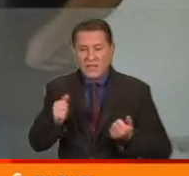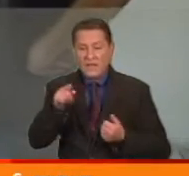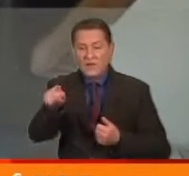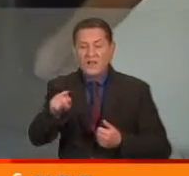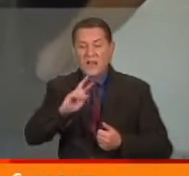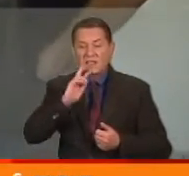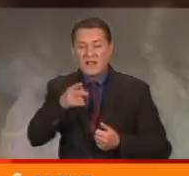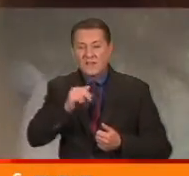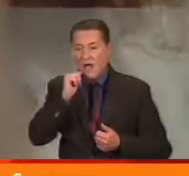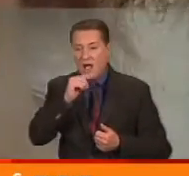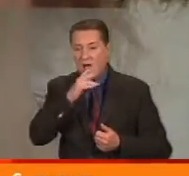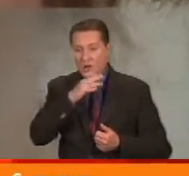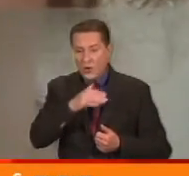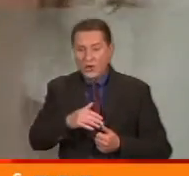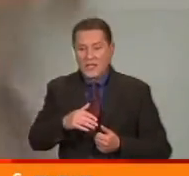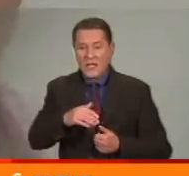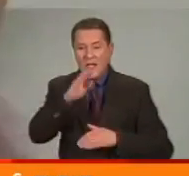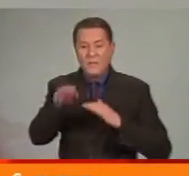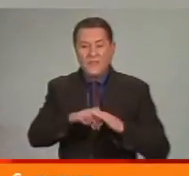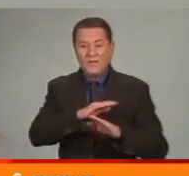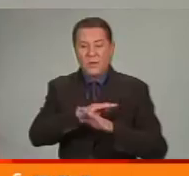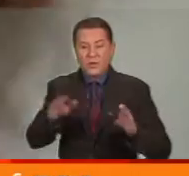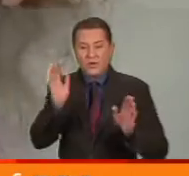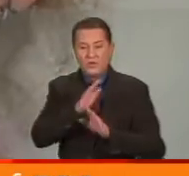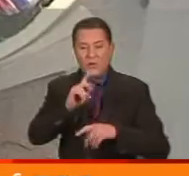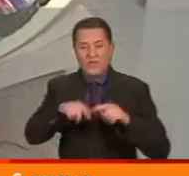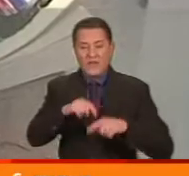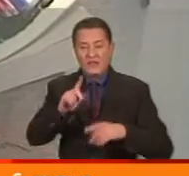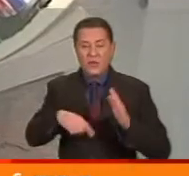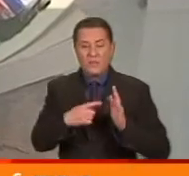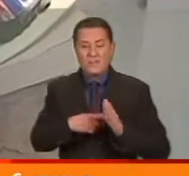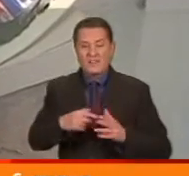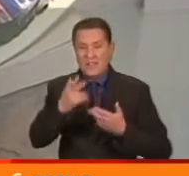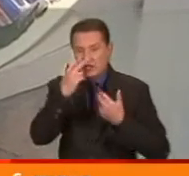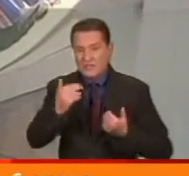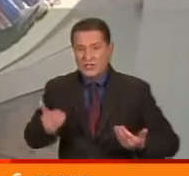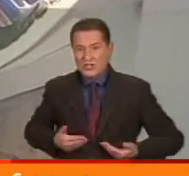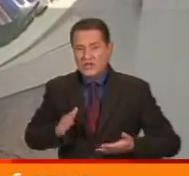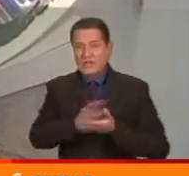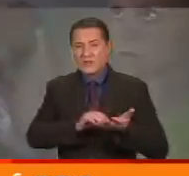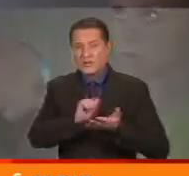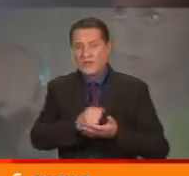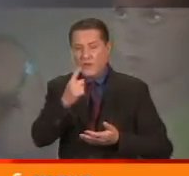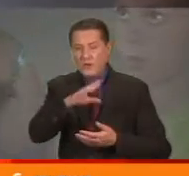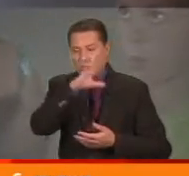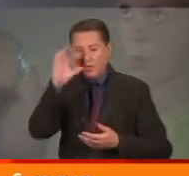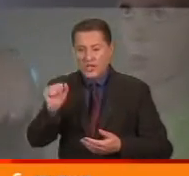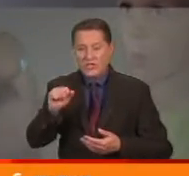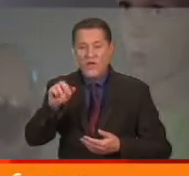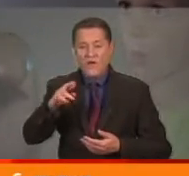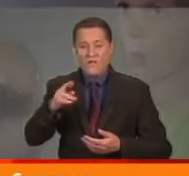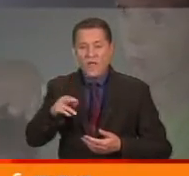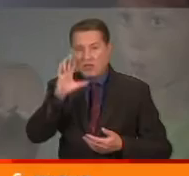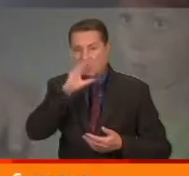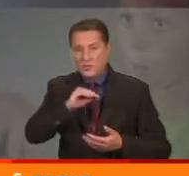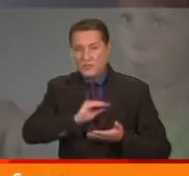2 роки по втечі з Донецька і досі не впокорилася долі. Там, у рідному місті, її звичне життя зруйнувалося в одну ніч. В п'ятницю успіла написати